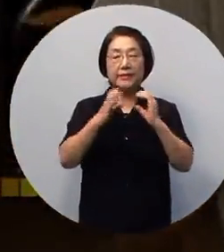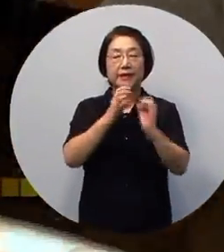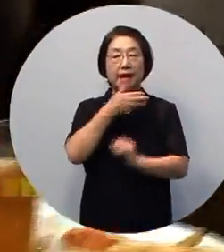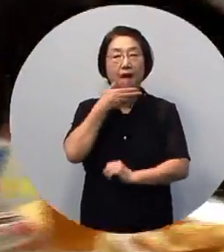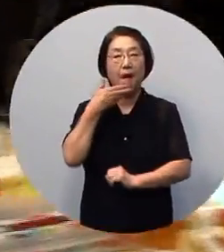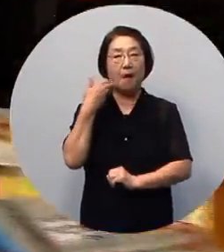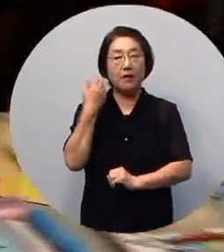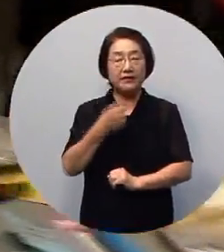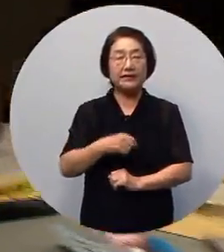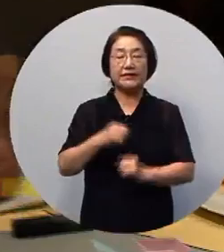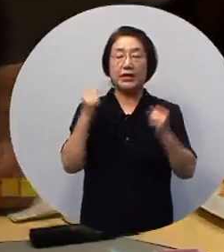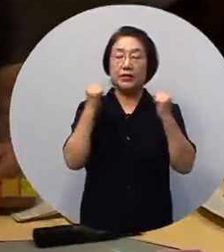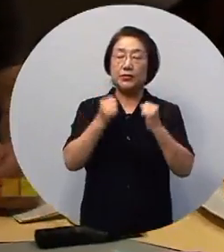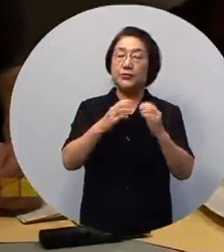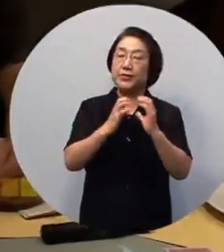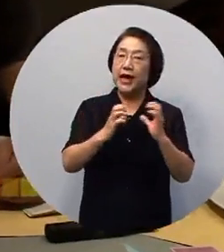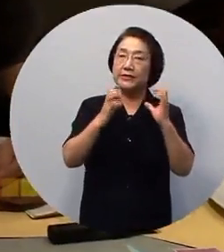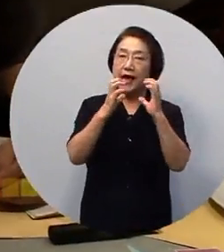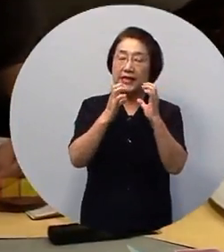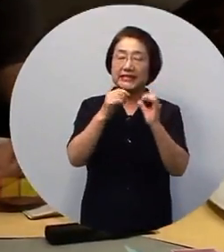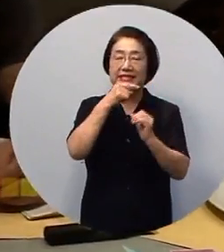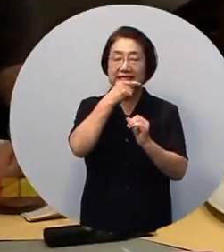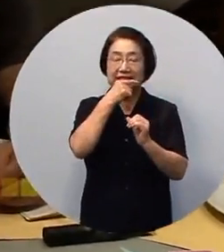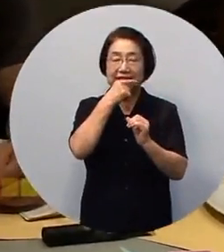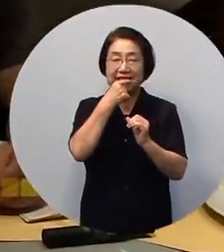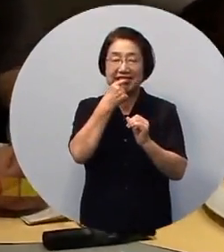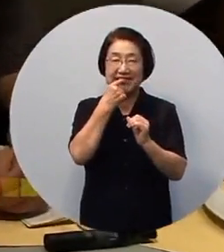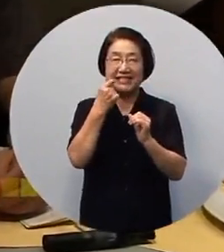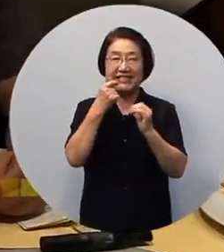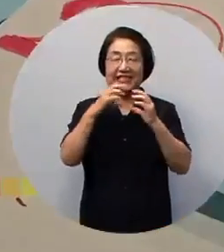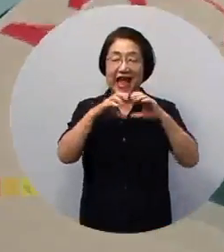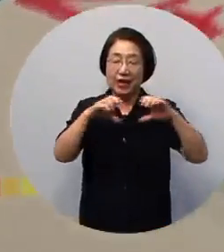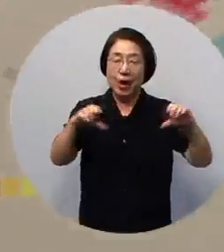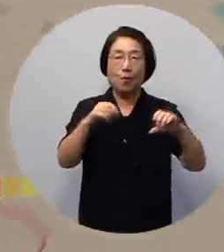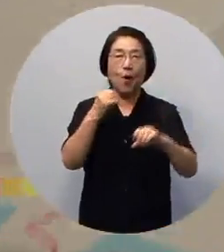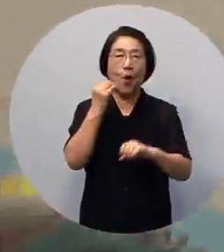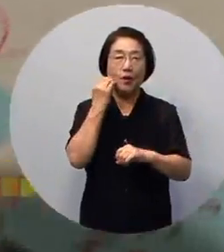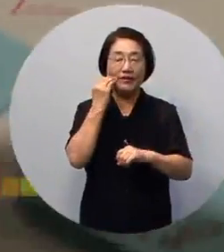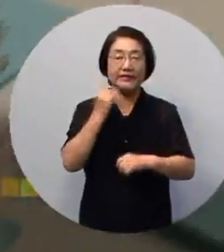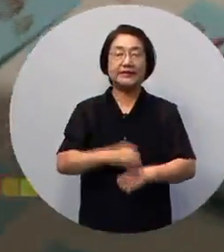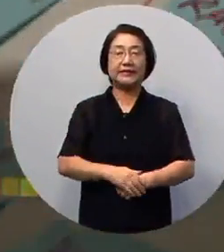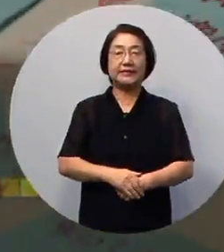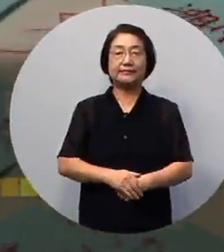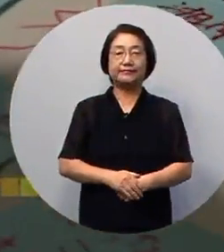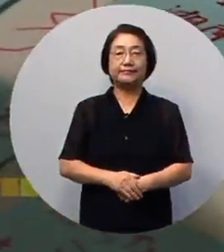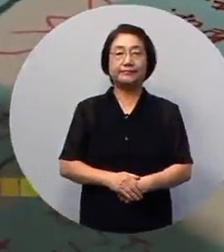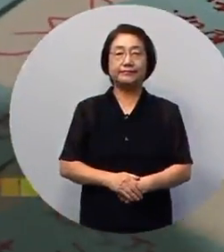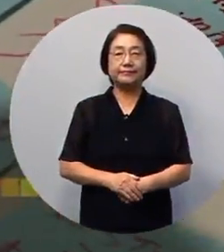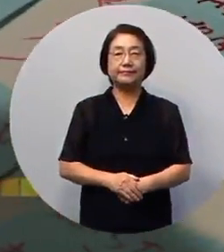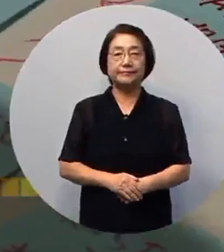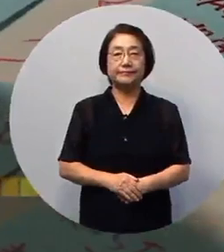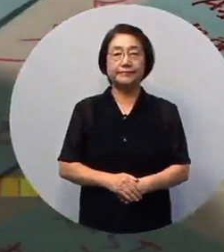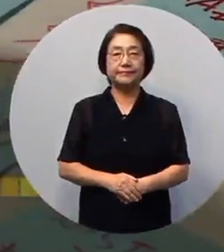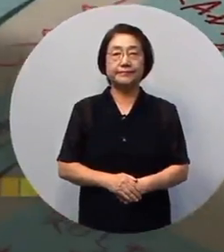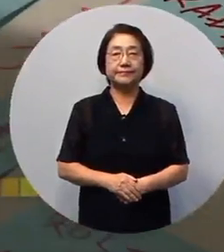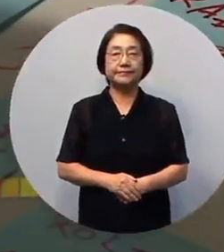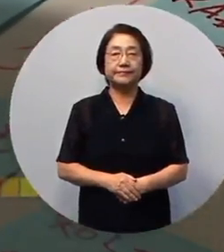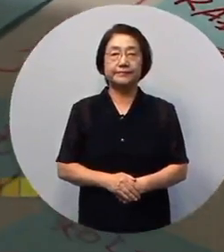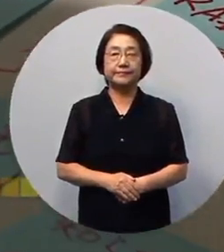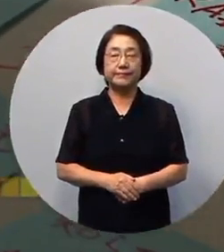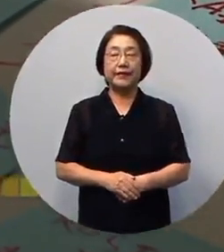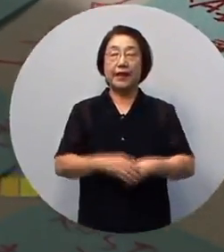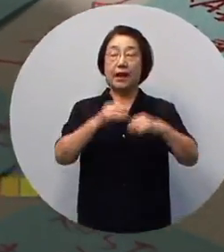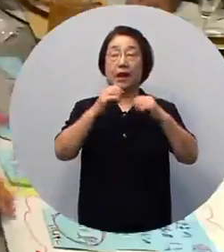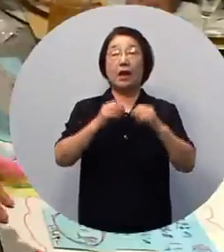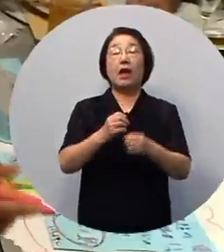よ。冬野菜も大根とかも。 なるほど。 灯台があって、それがすごいイルミネーションが毎年年末は綺麗で、クリスマ